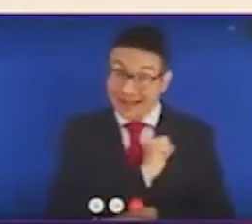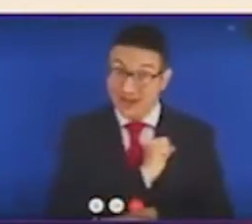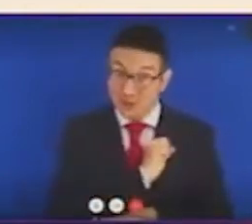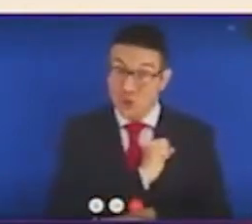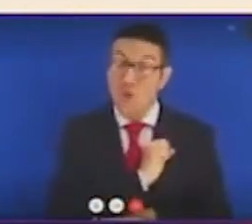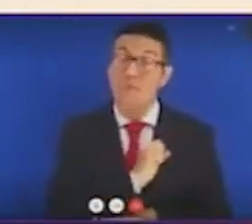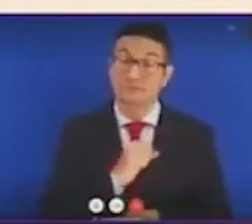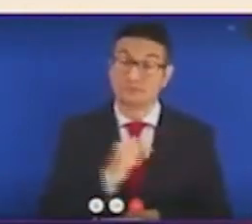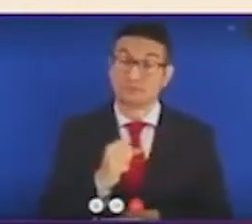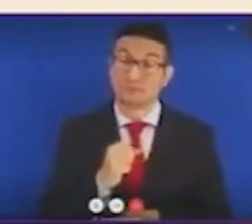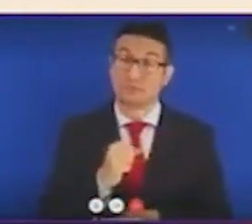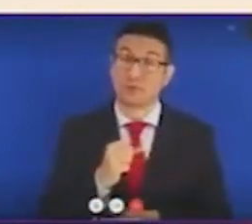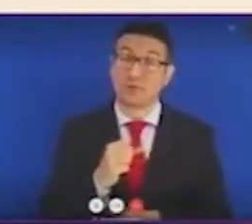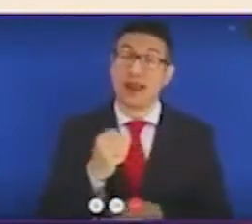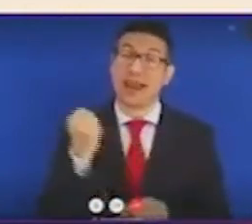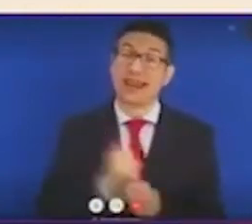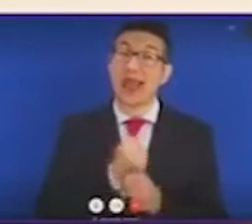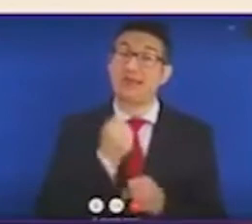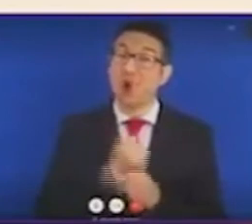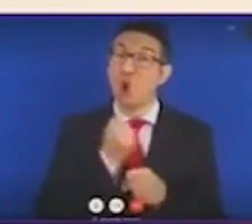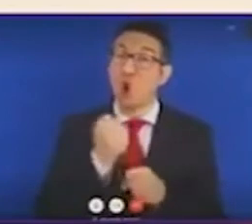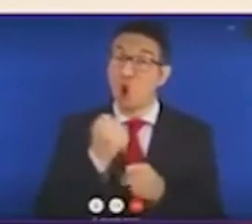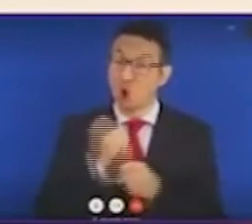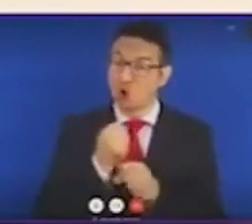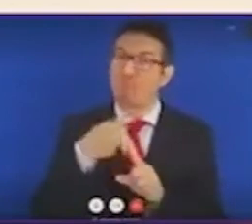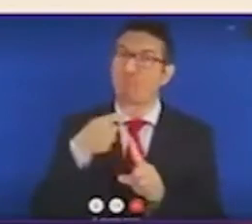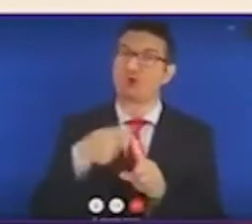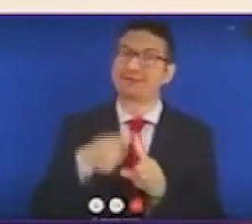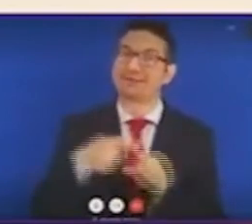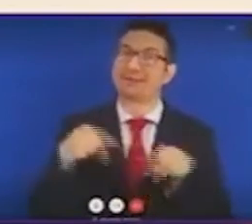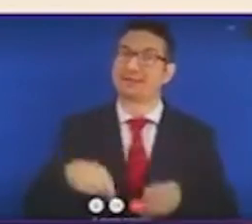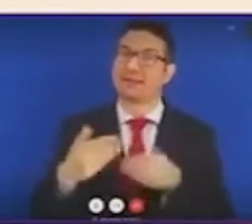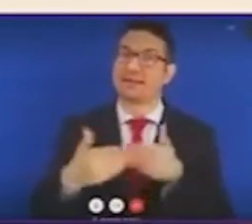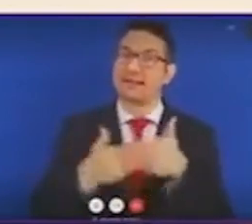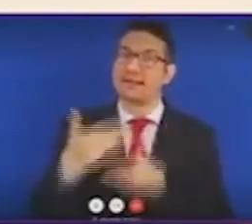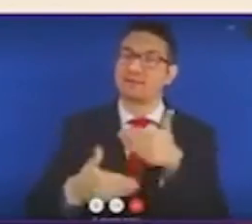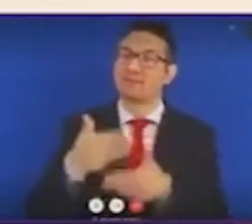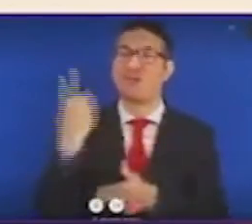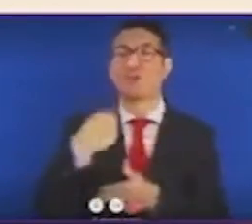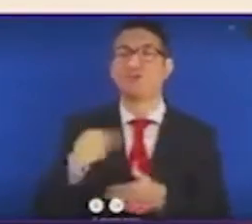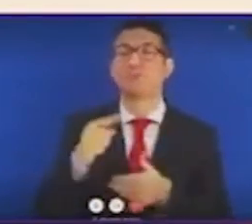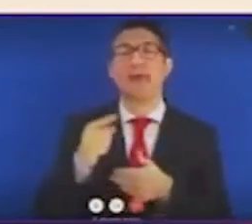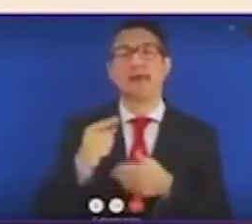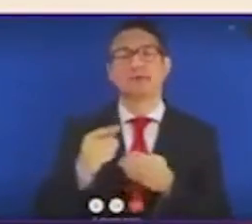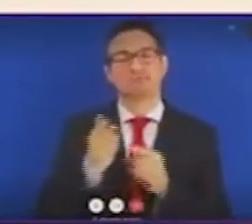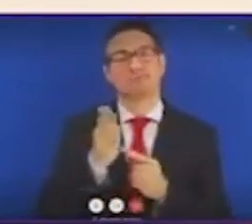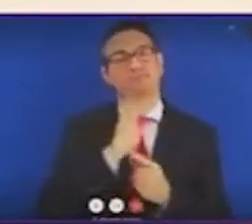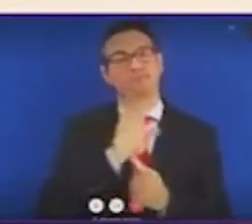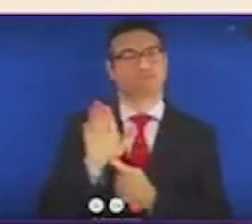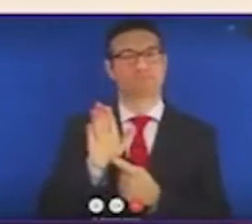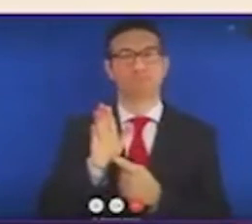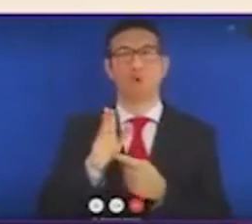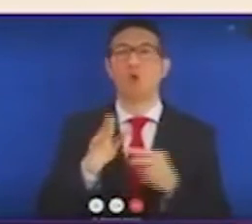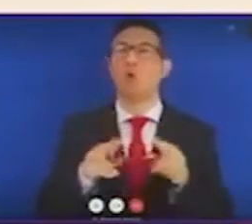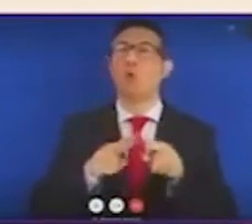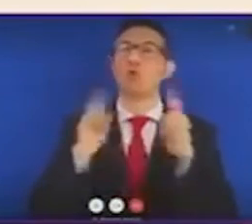il lavoro che si sta facendo di 1 100 universale che per coloro che rischiano